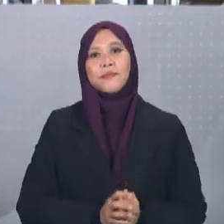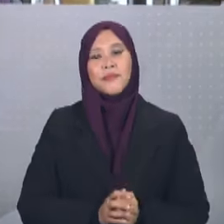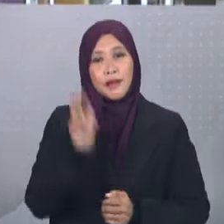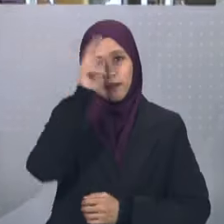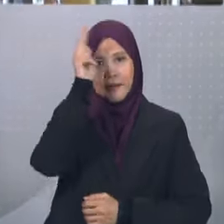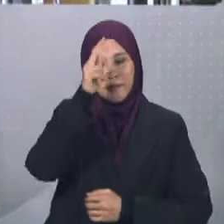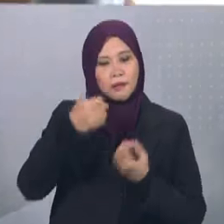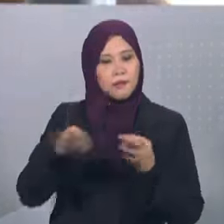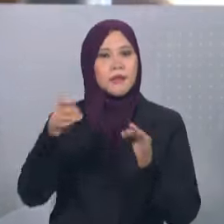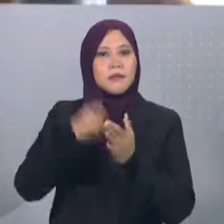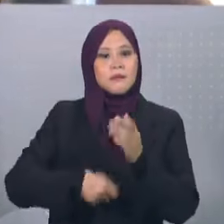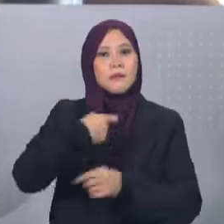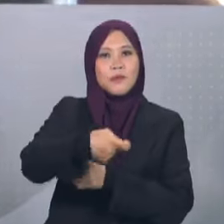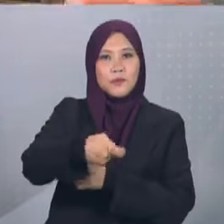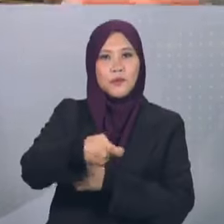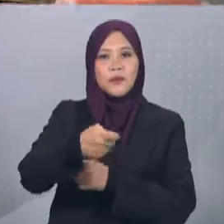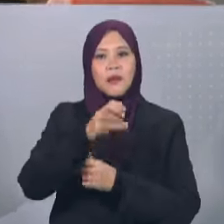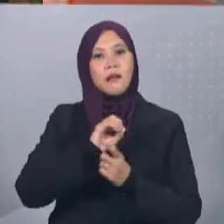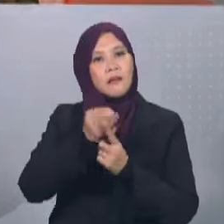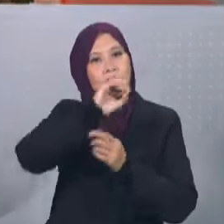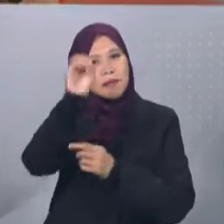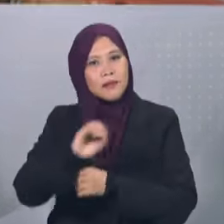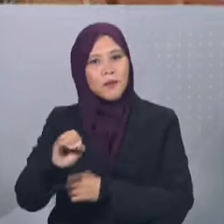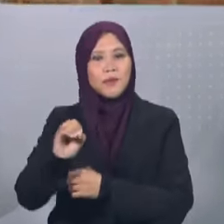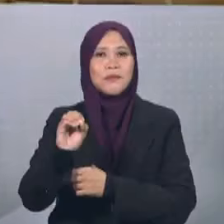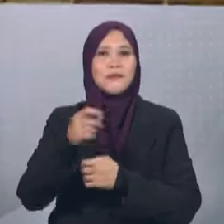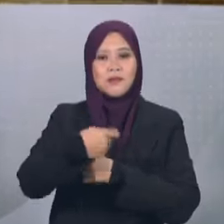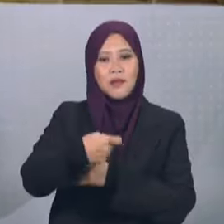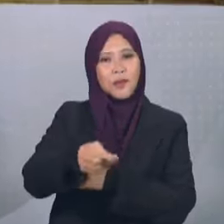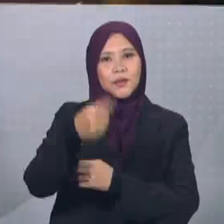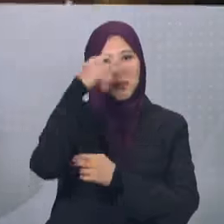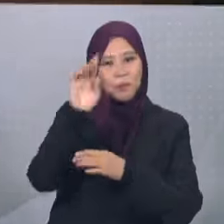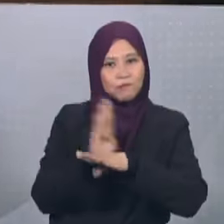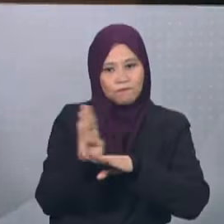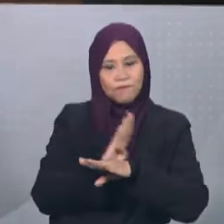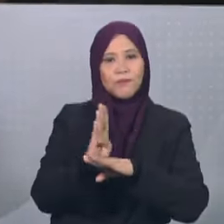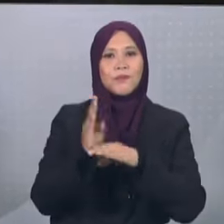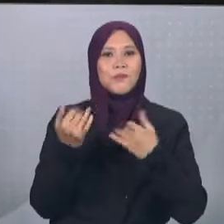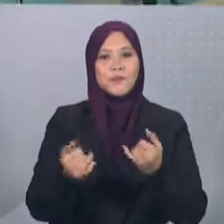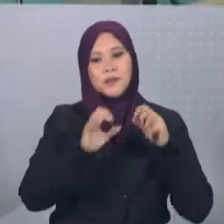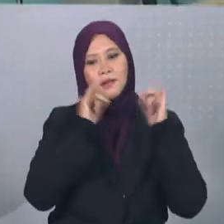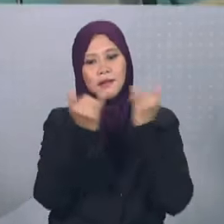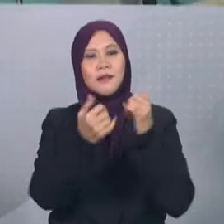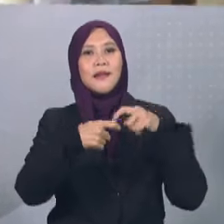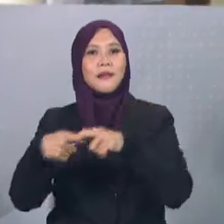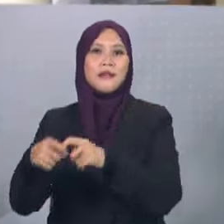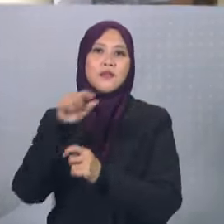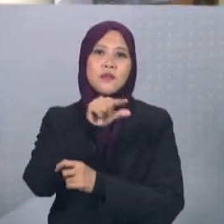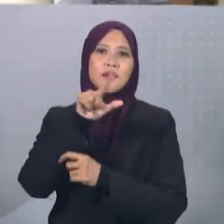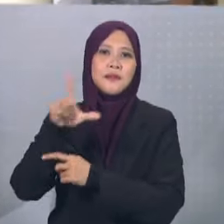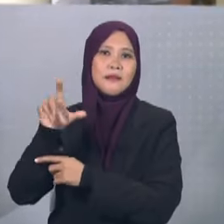Kerajaan mengecualikan bayaran sewa atau memberi diskaun sewaan untuk peniaga runcit PKS bagi premis yang dimiliki syarikat berkaitan kerajaan